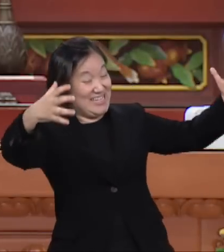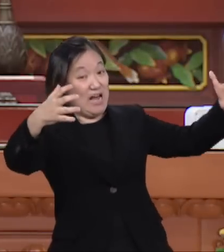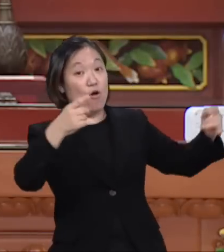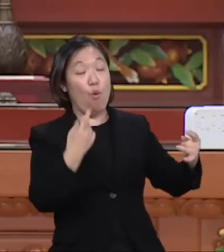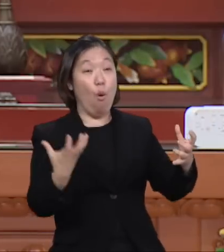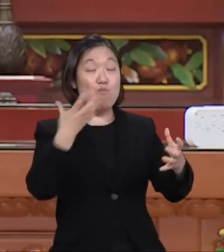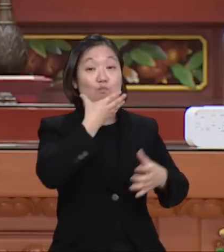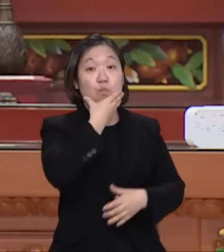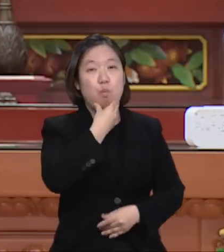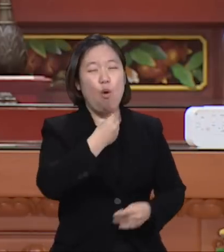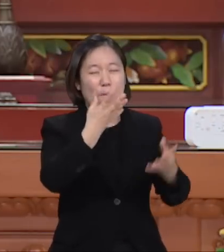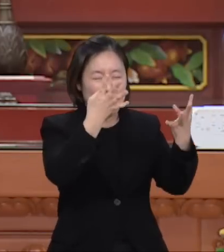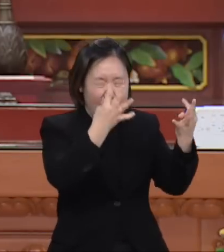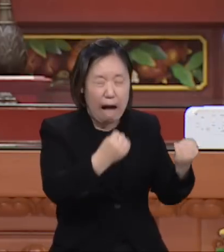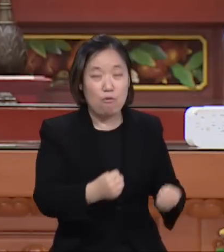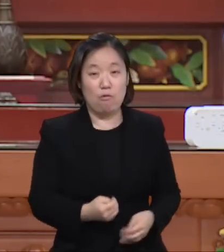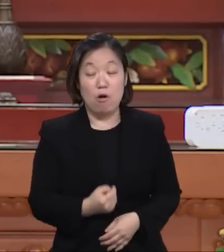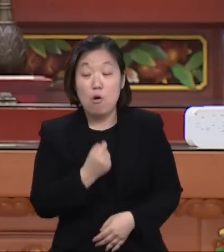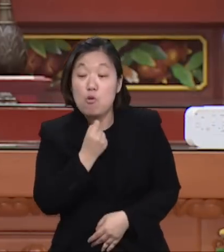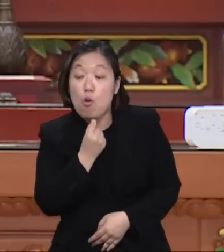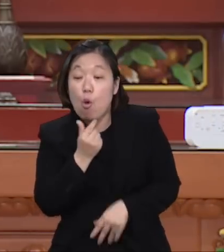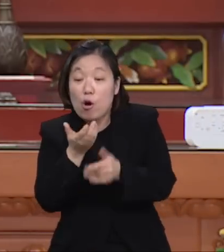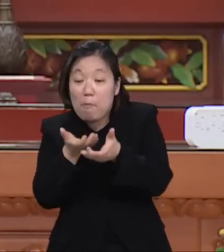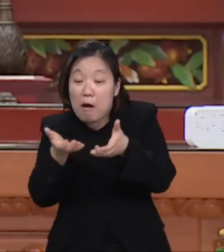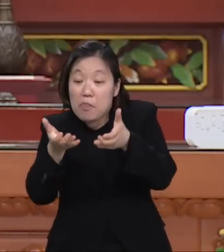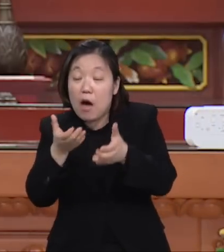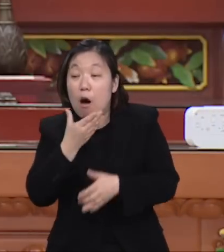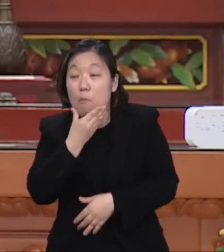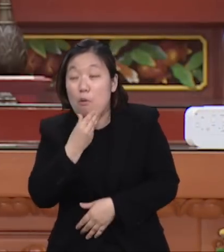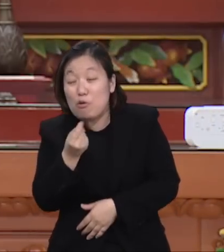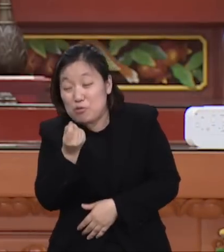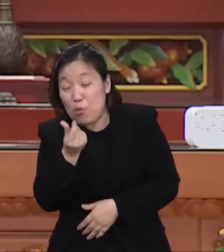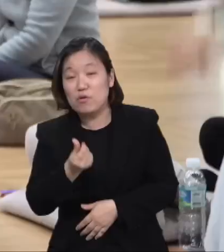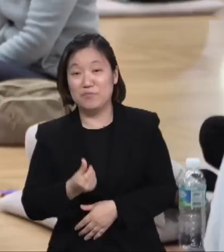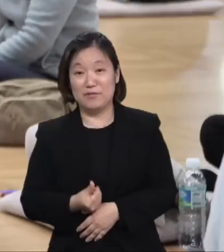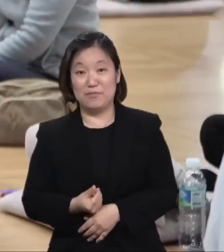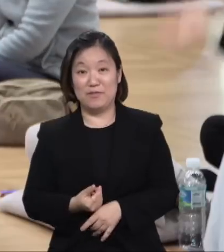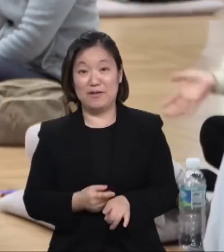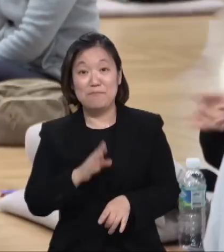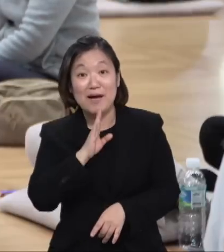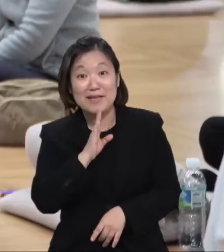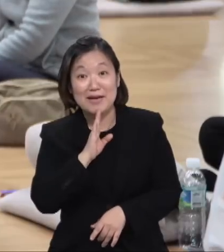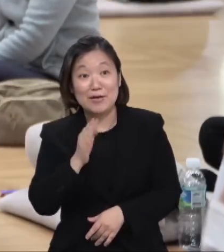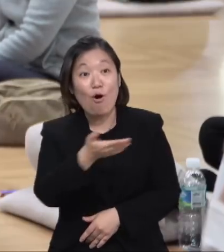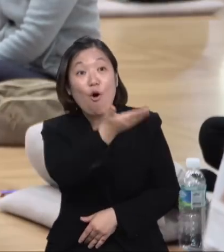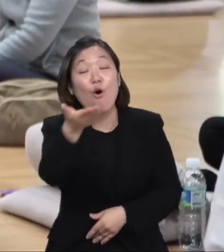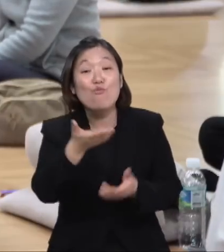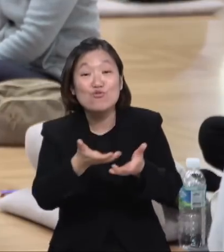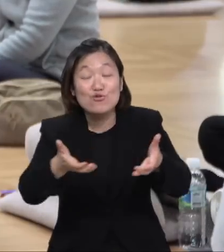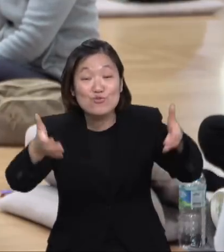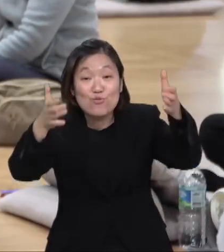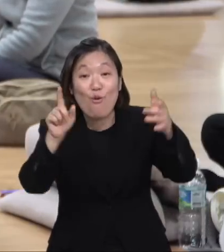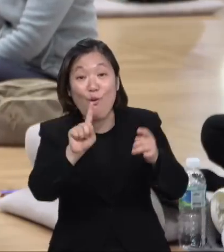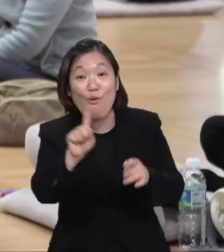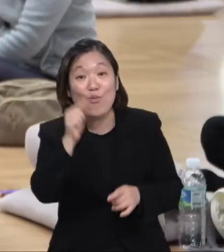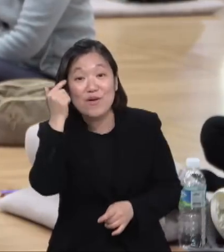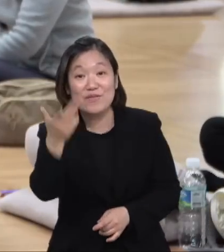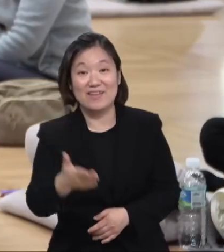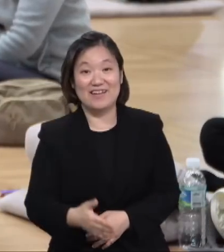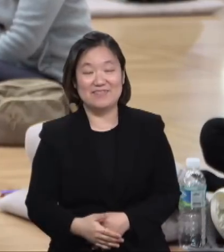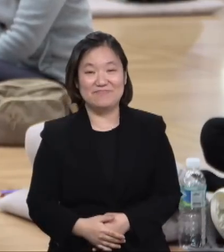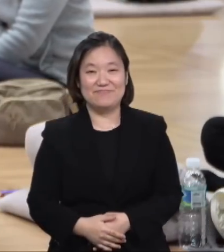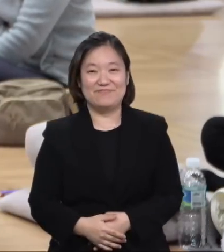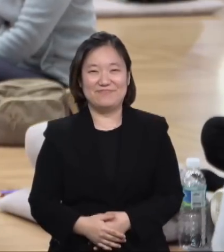자루는 복 없는 사람들 여러분들 자루는 커요 그래요 정법사